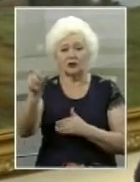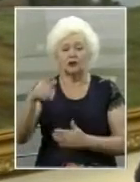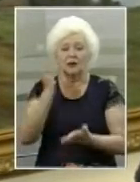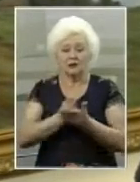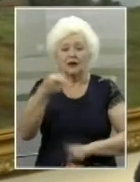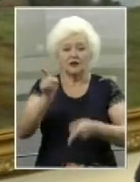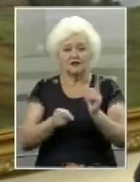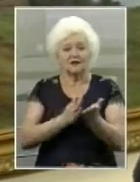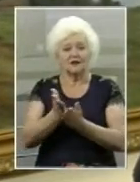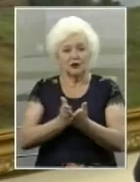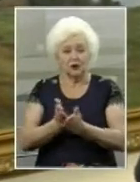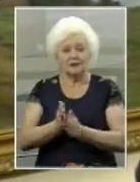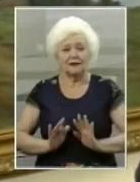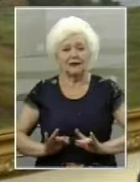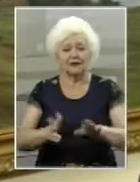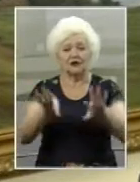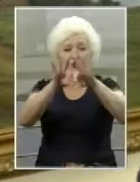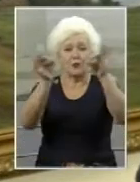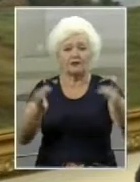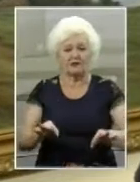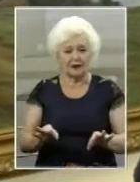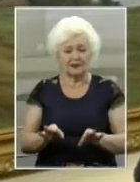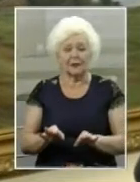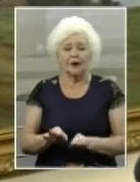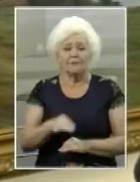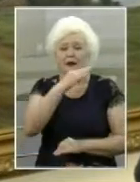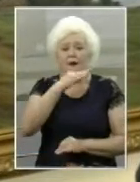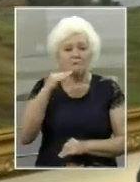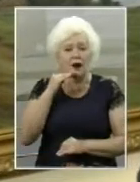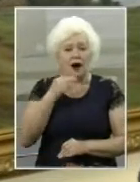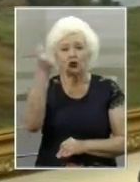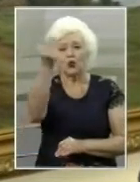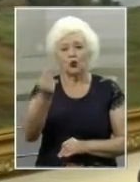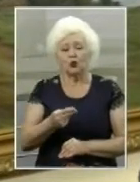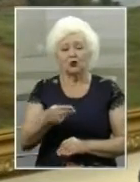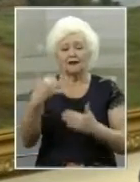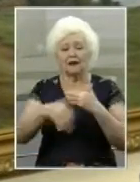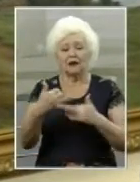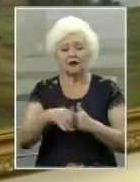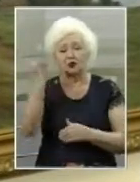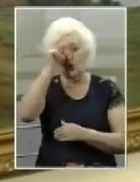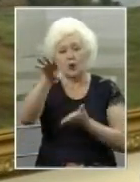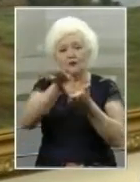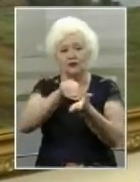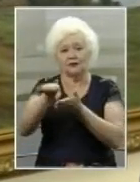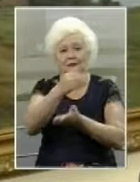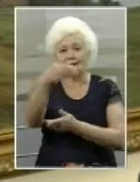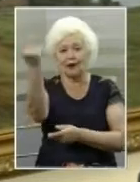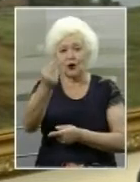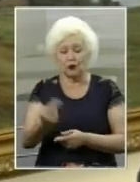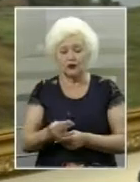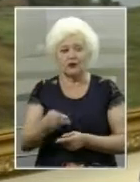дійсно заслуженим діячем мистецтва. Багато художників херсонських вчилися на його творах, вчились в